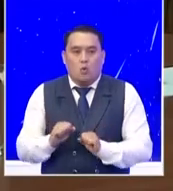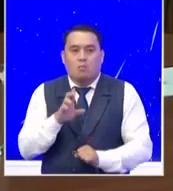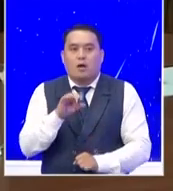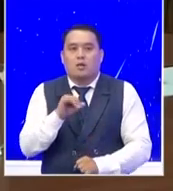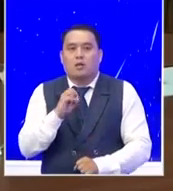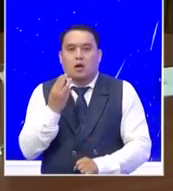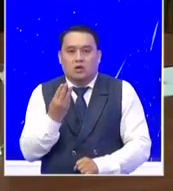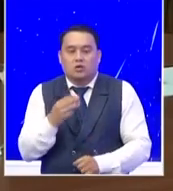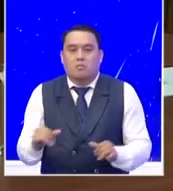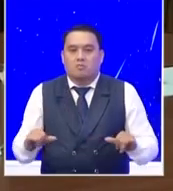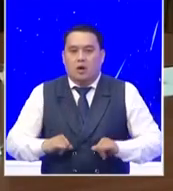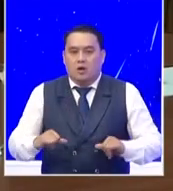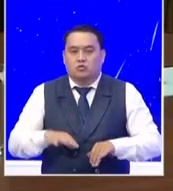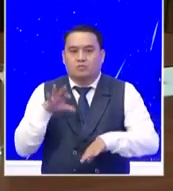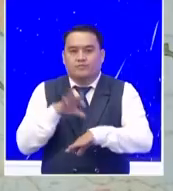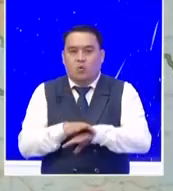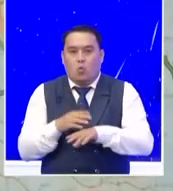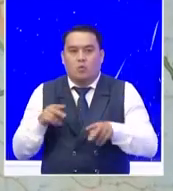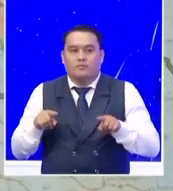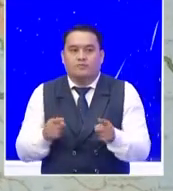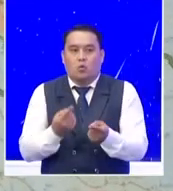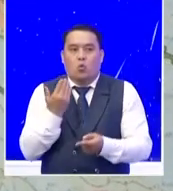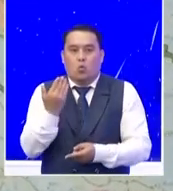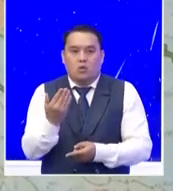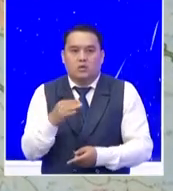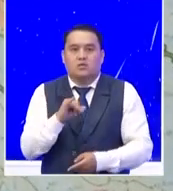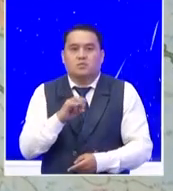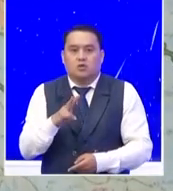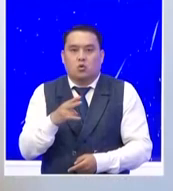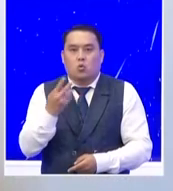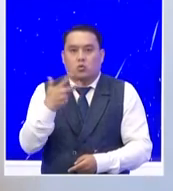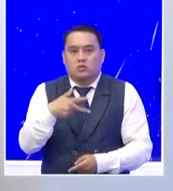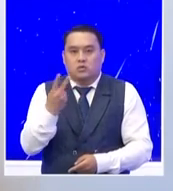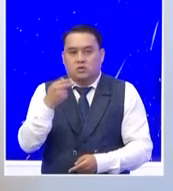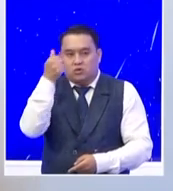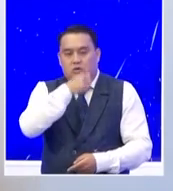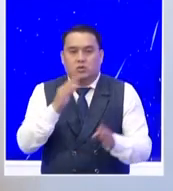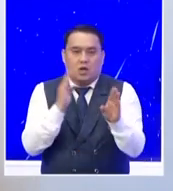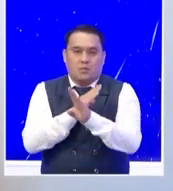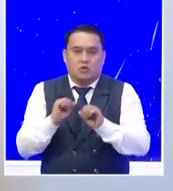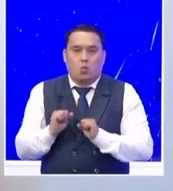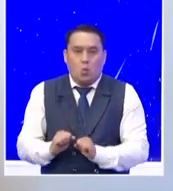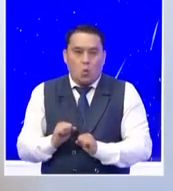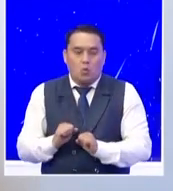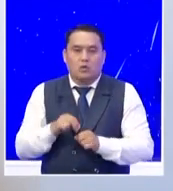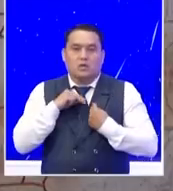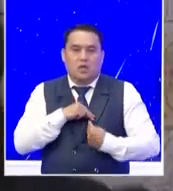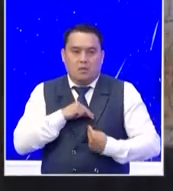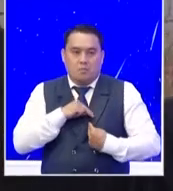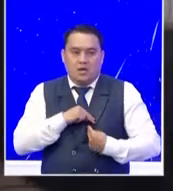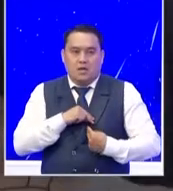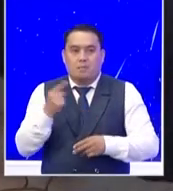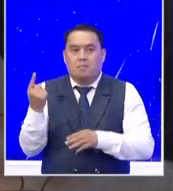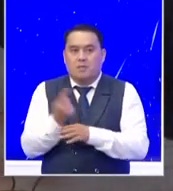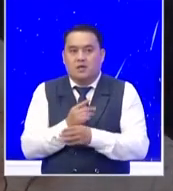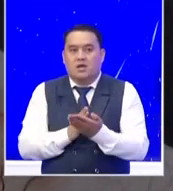көлі маңында браконьерлерді тұтқындаған. Сондай-ақ инспектор Леонид 32 жыл осы табиғатты қорғау саласында еңбек етіп келеді.